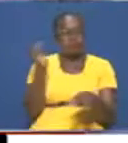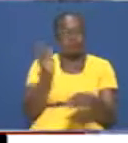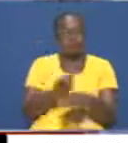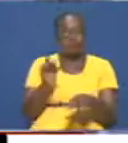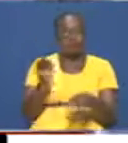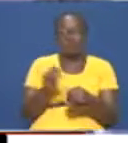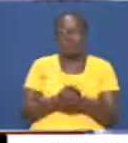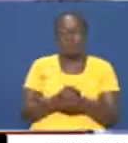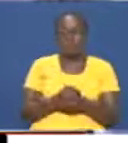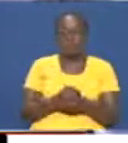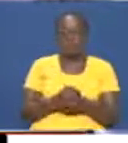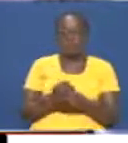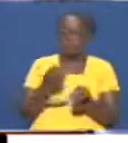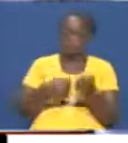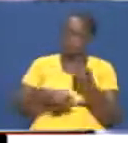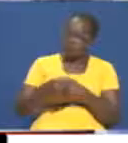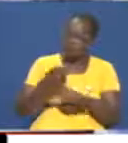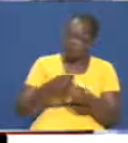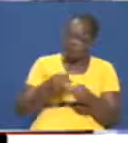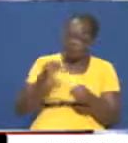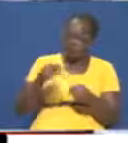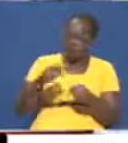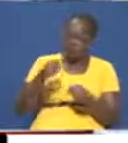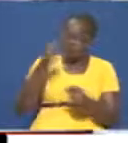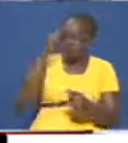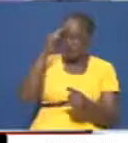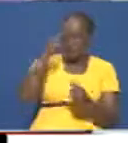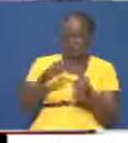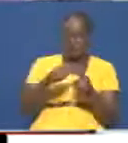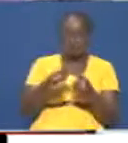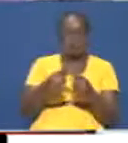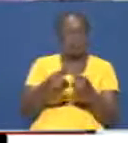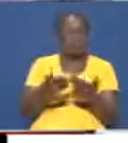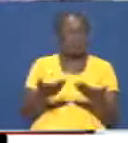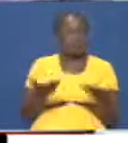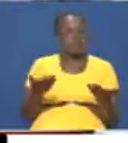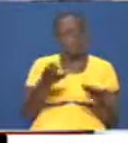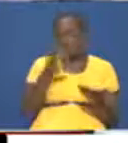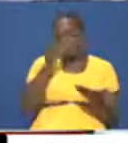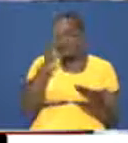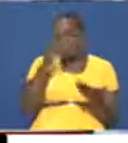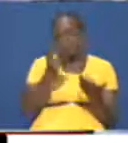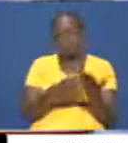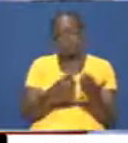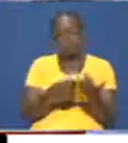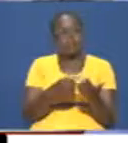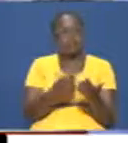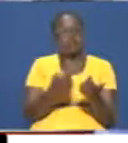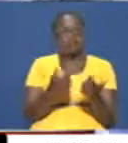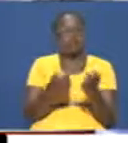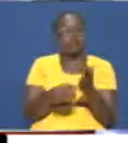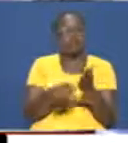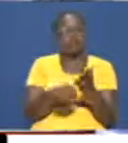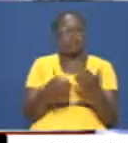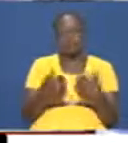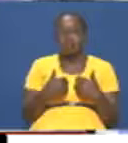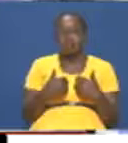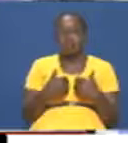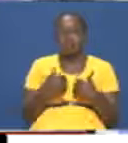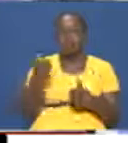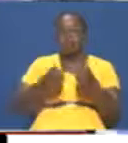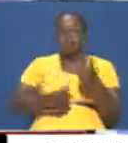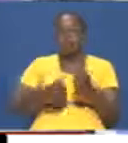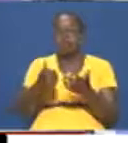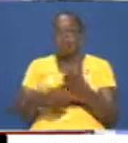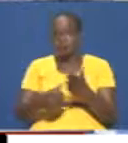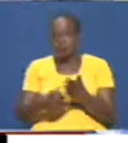ya activity hii ni kuona ni polisi wangapi ambao wana hizi shida na ni shida aina gani